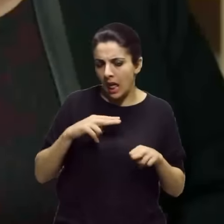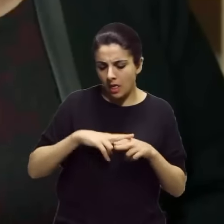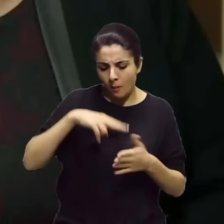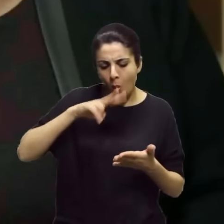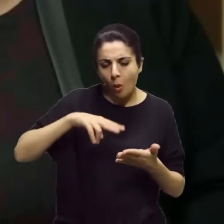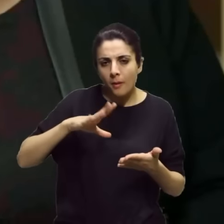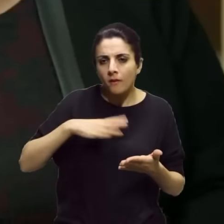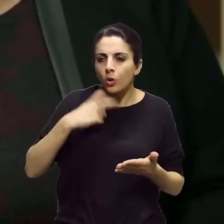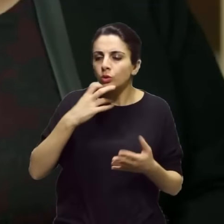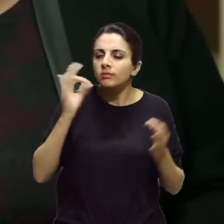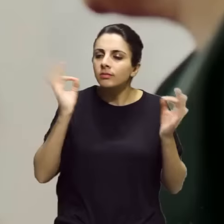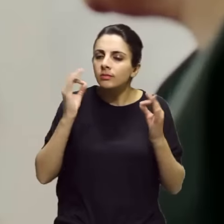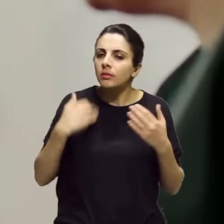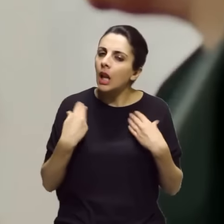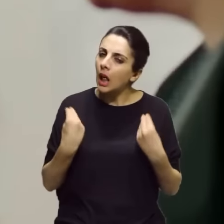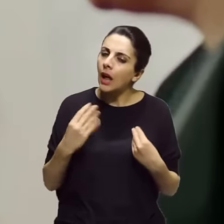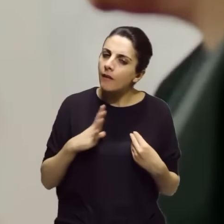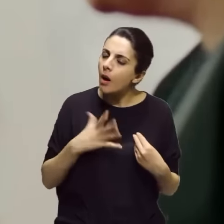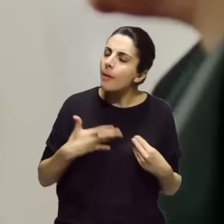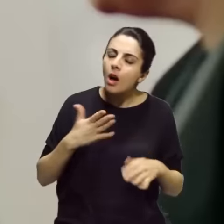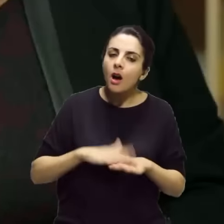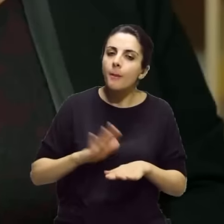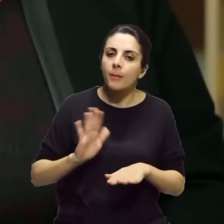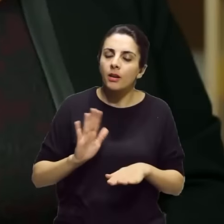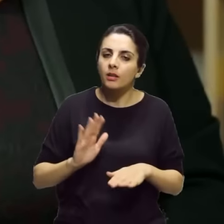kitap okuyorum, müzik dinliyorum. Bana iyi geliyor, merak etme.